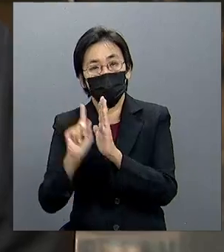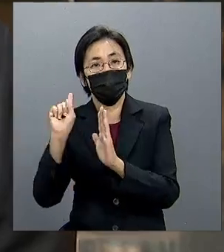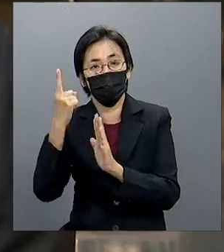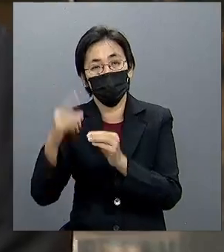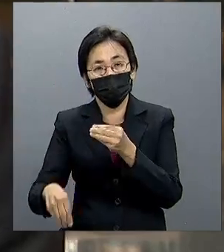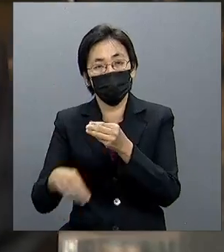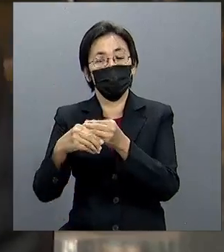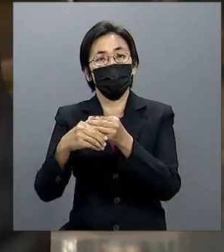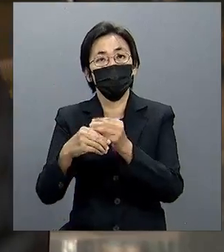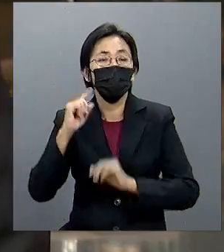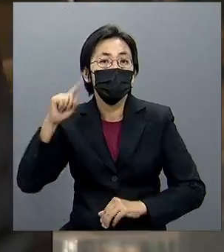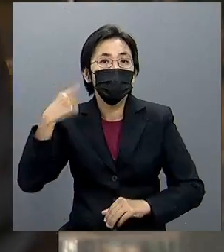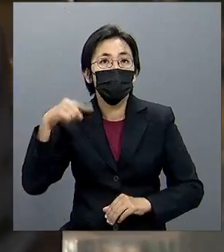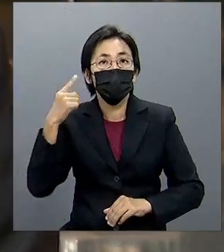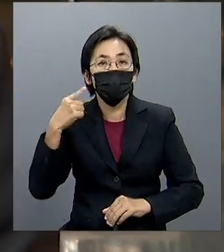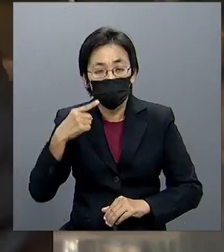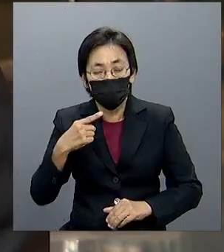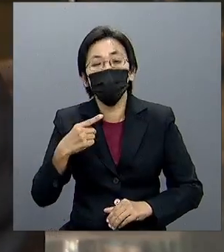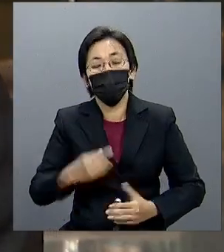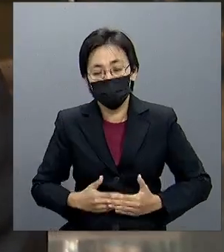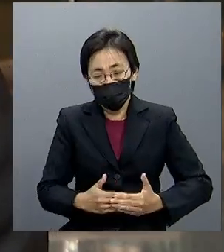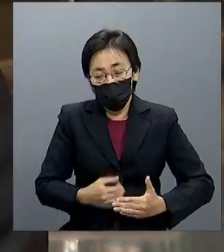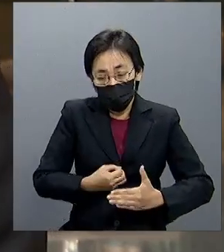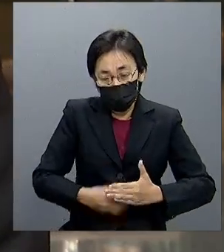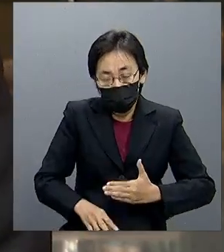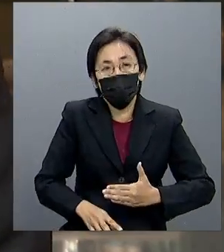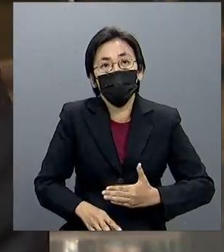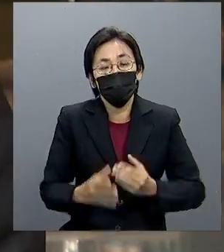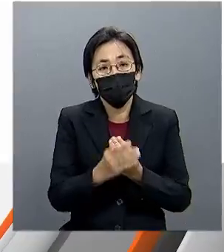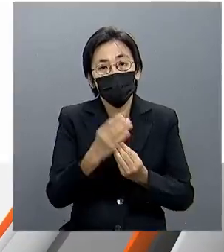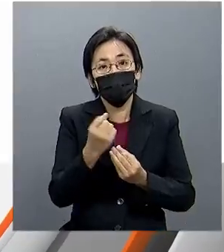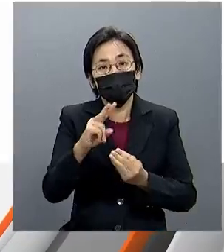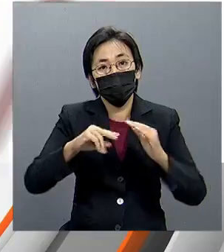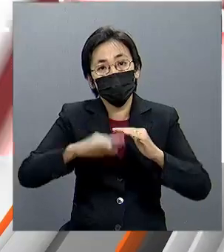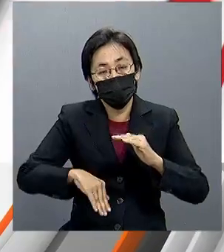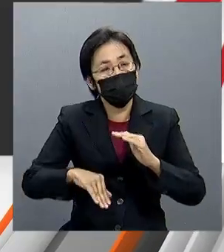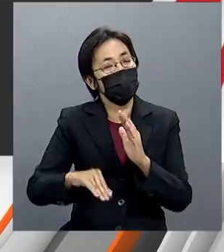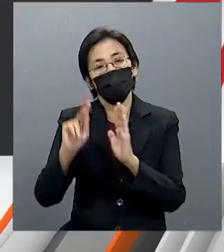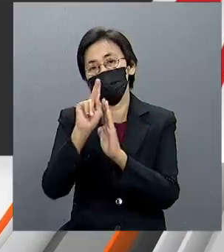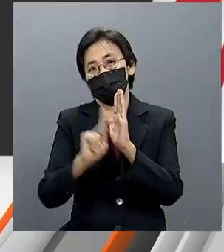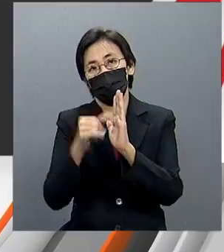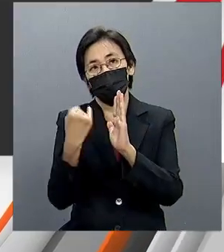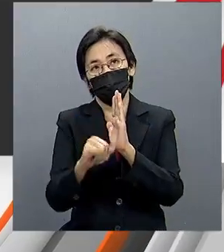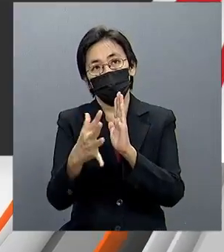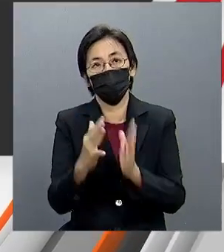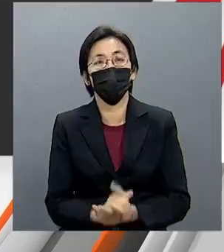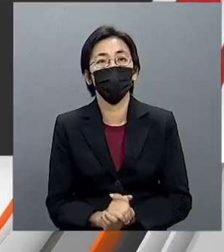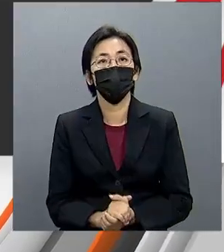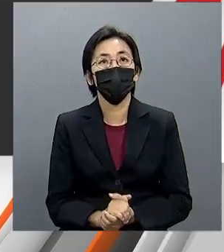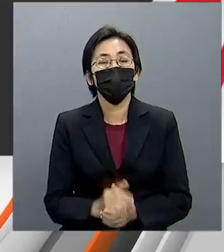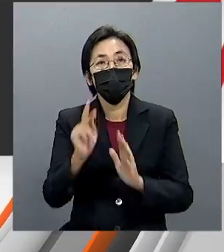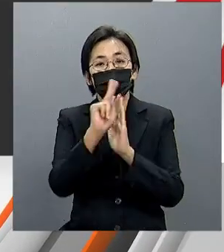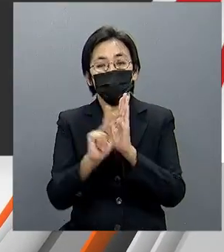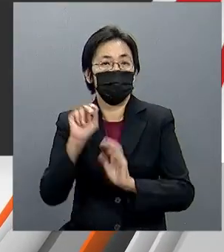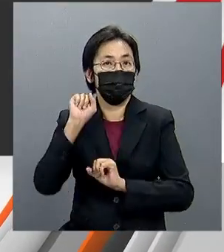ทำให้ตนเองแท้งลูกนะคะต่ำกว่า12สัปดาห์ไม่ผิดกฎหมายค่ะดังนั้นทันทีที่กฎหมายประกาศออกมาเป็นอันตร